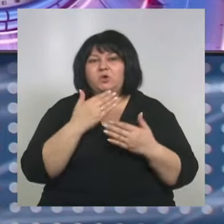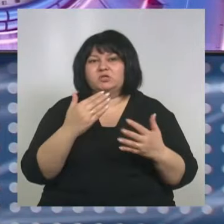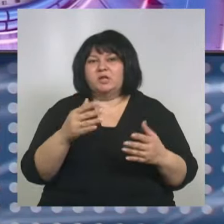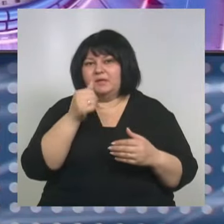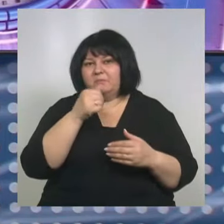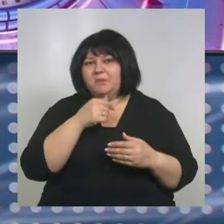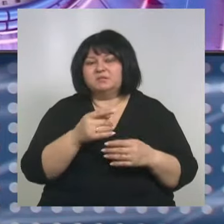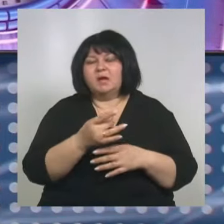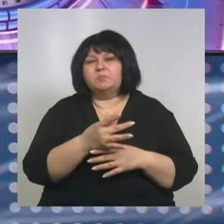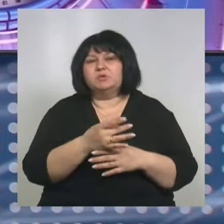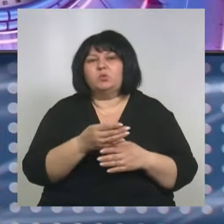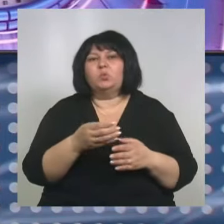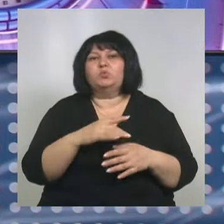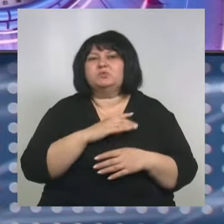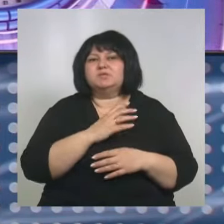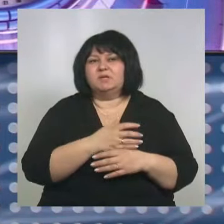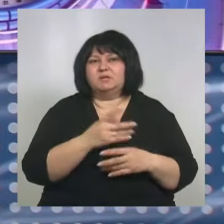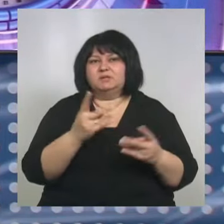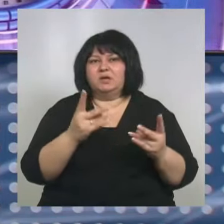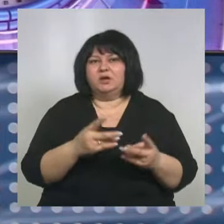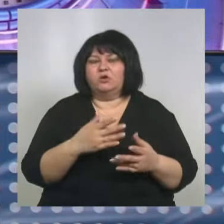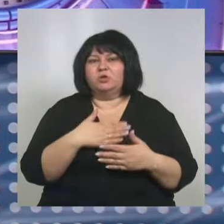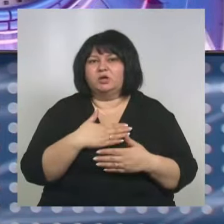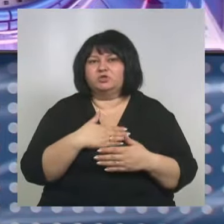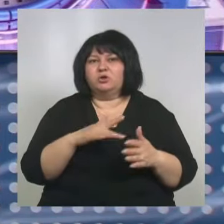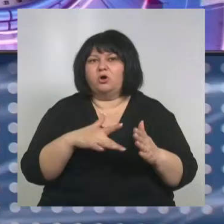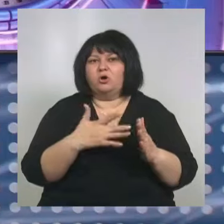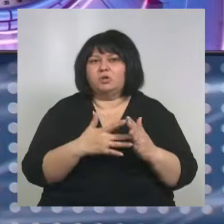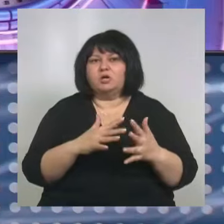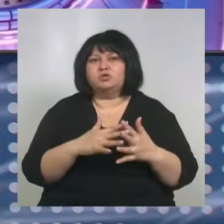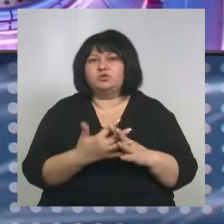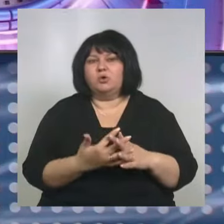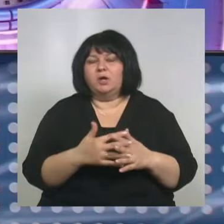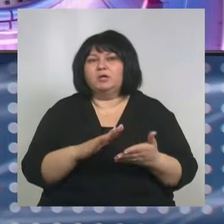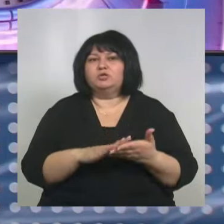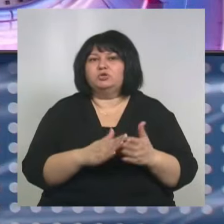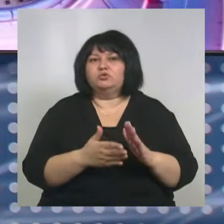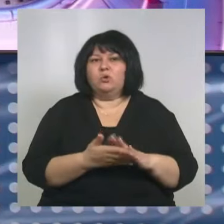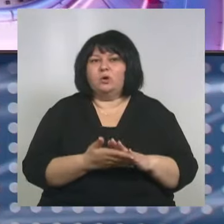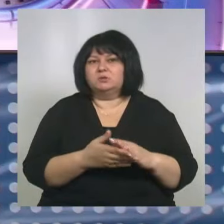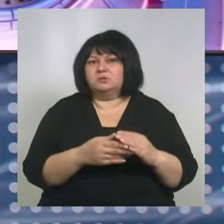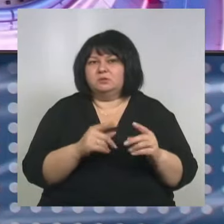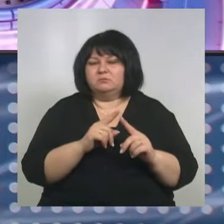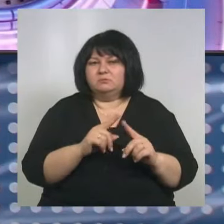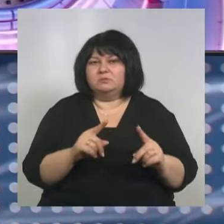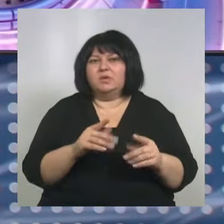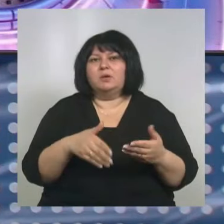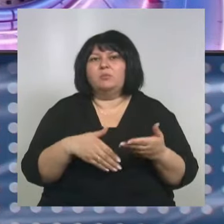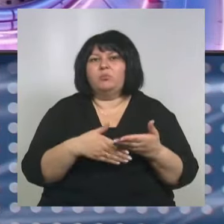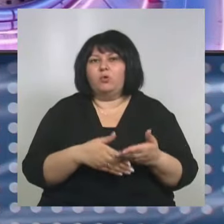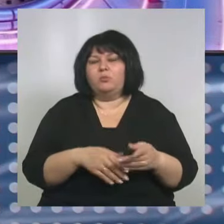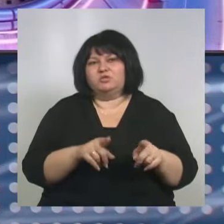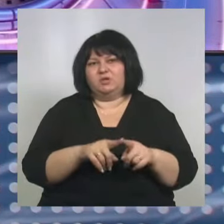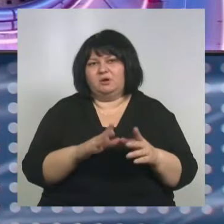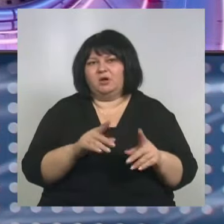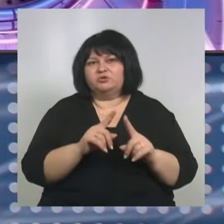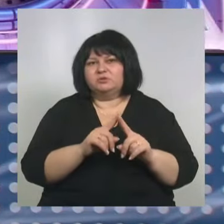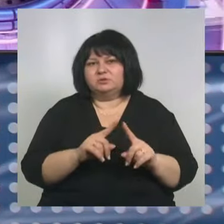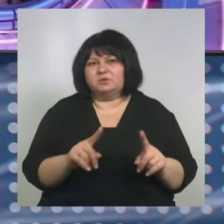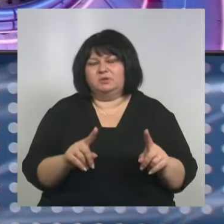месяц обстрелы усилились страдают наши города сёла ситуация нестандартная потому и помощь тоже